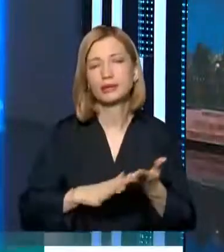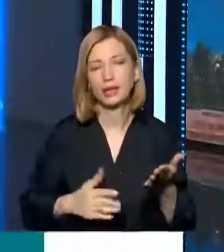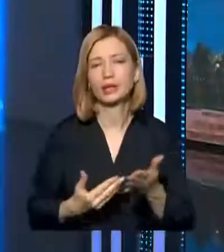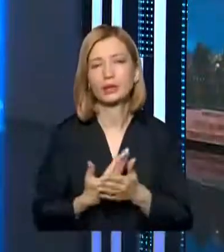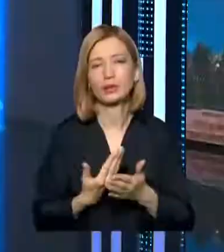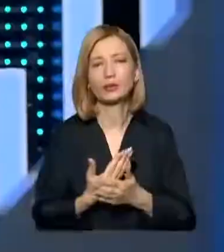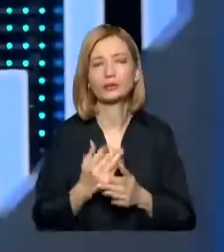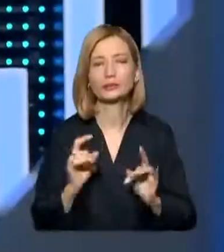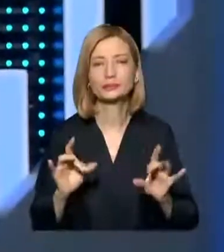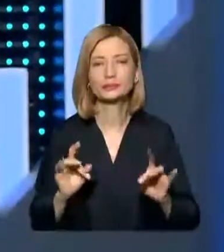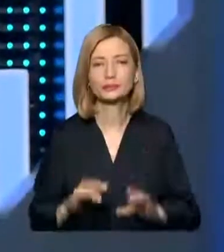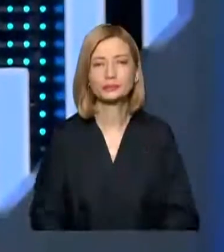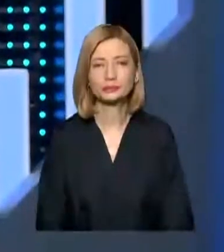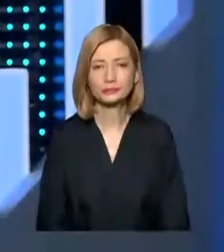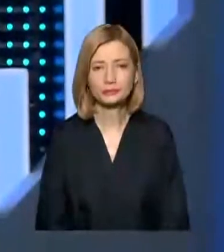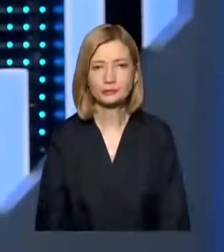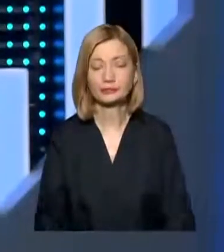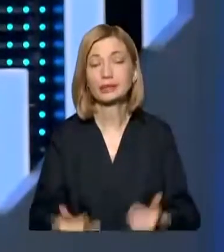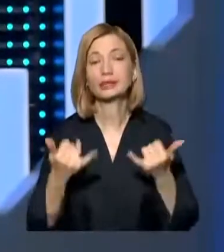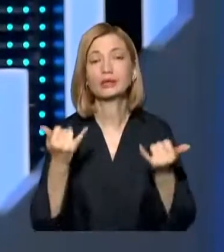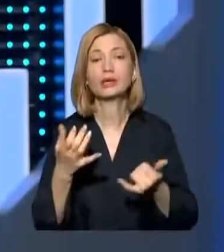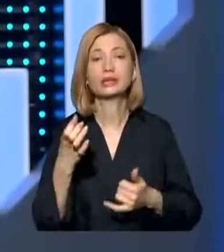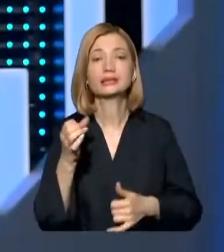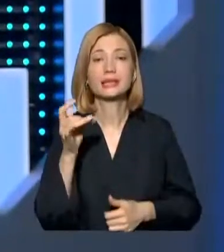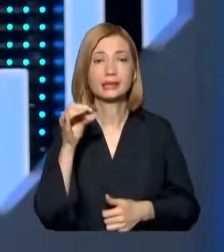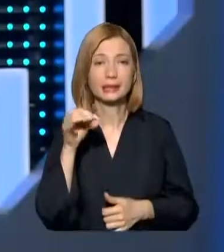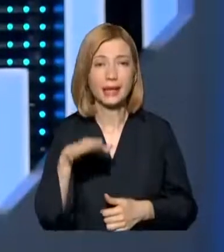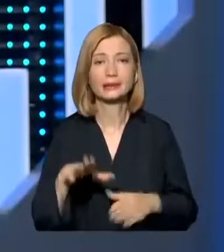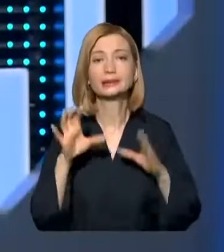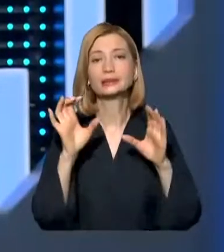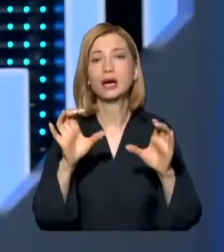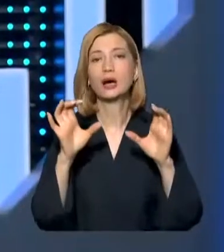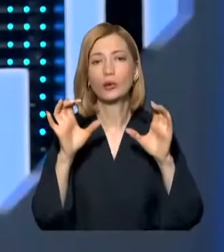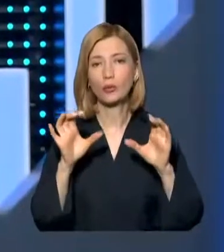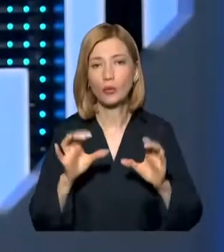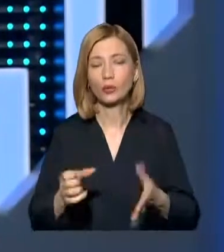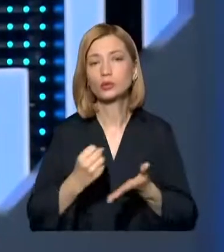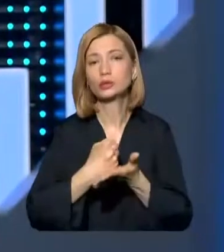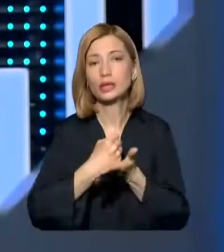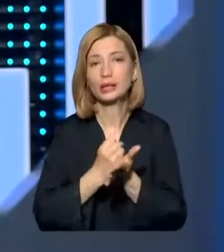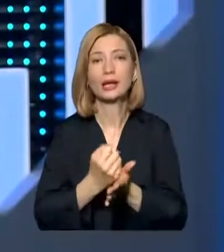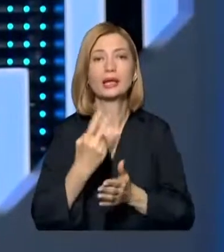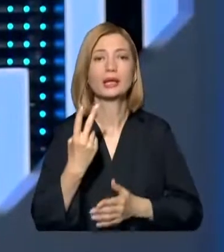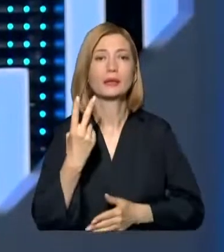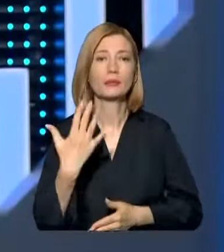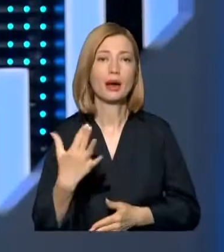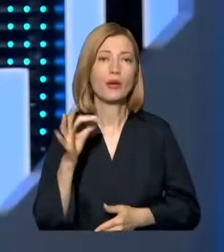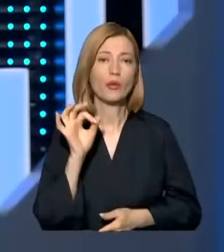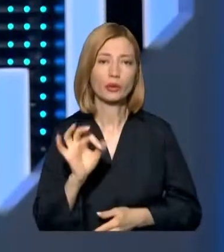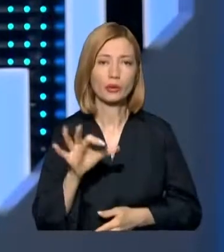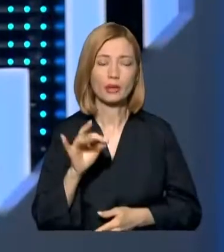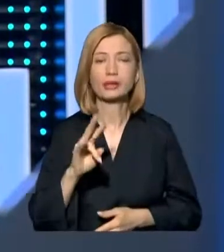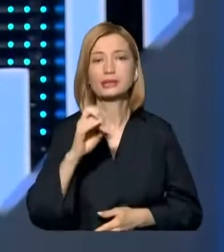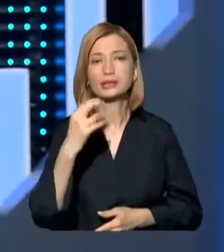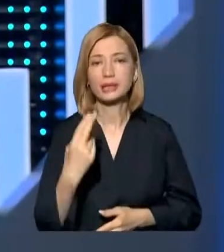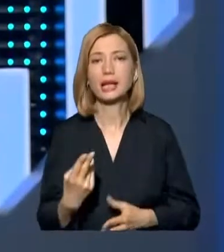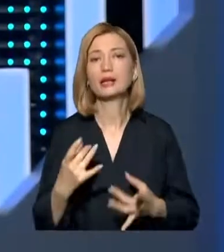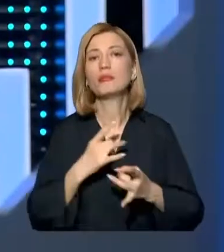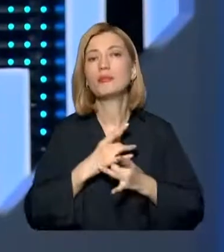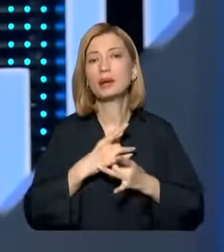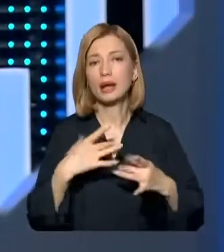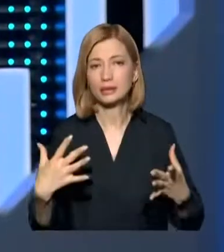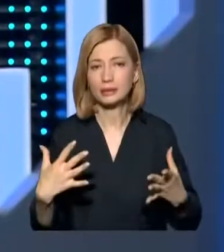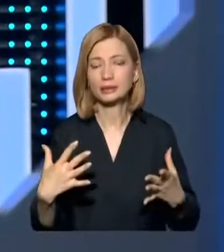вам. И сегодня в Сенате приняли закон, устанавливающий 25 октября